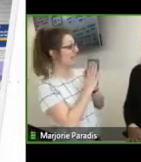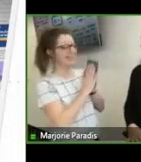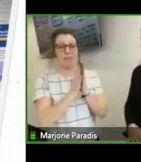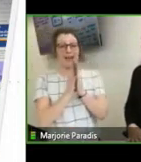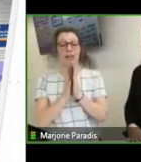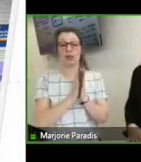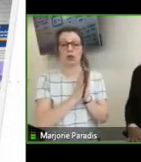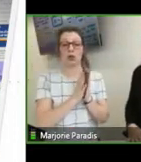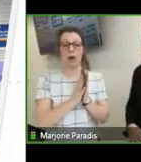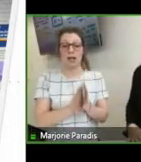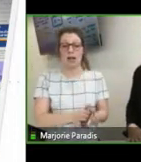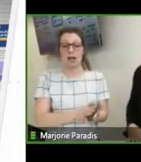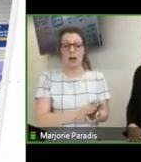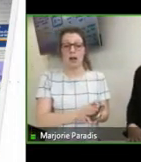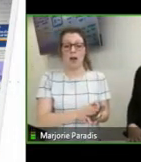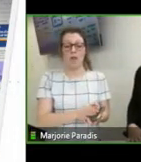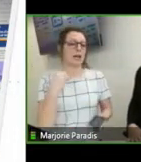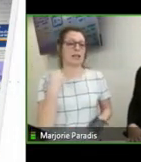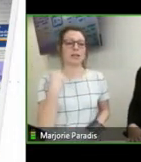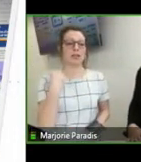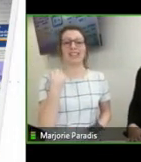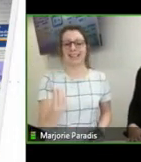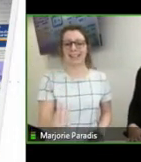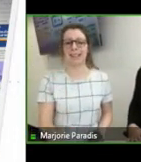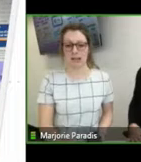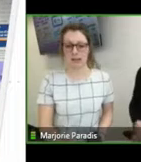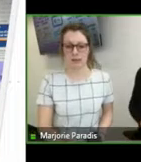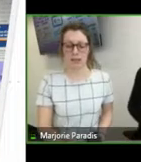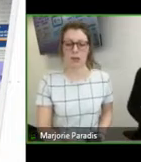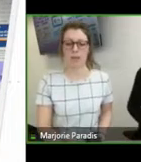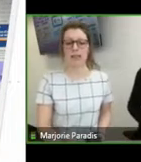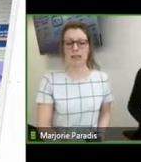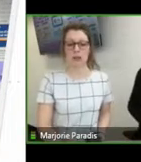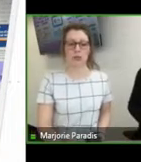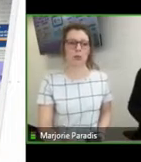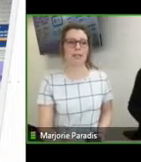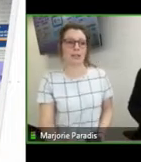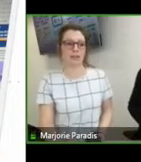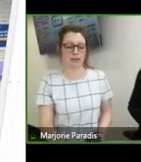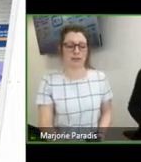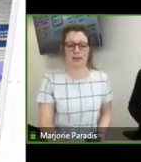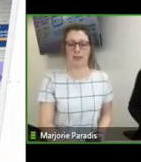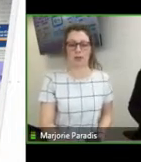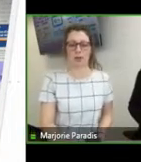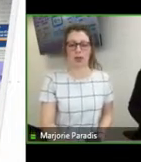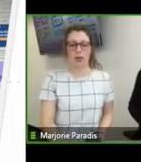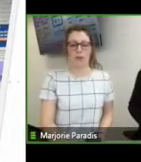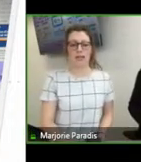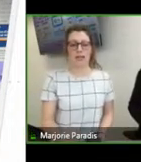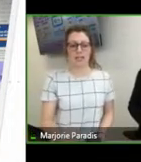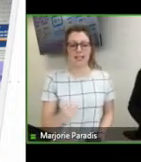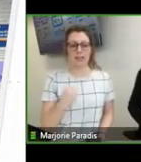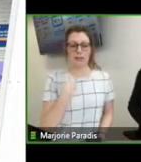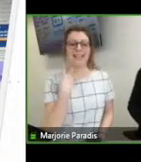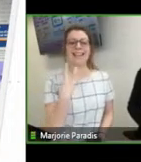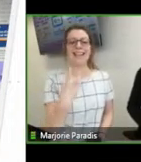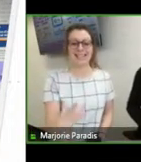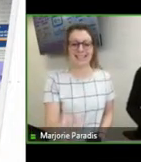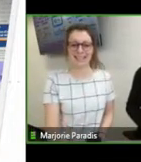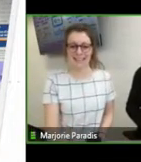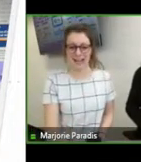utilisez quelque appareil que ce soit, vous allez générer des traces, en fait. C'est ce qu'on appelle des données ou des data en anglais. Donc, vous